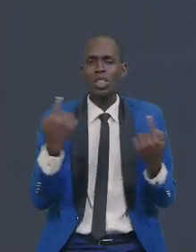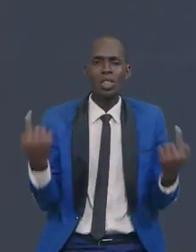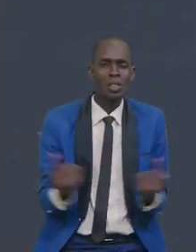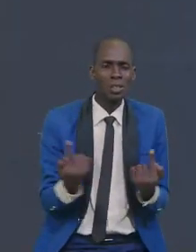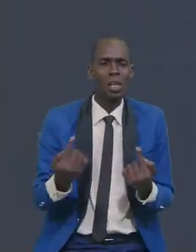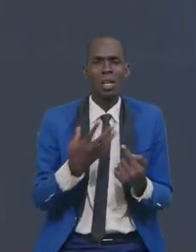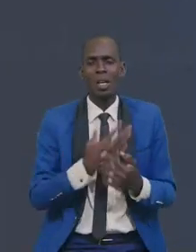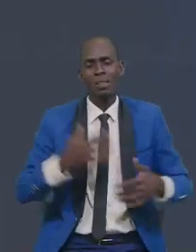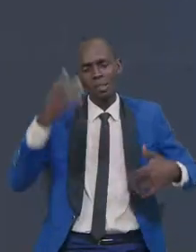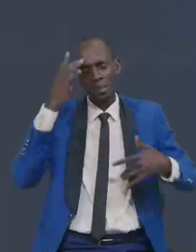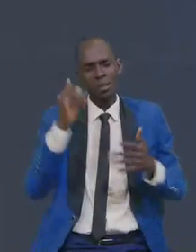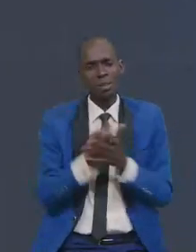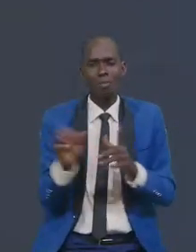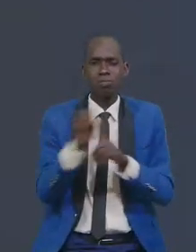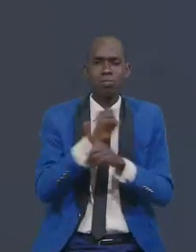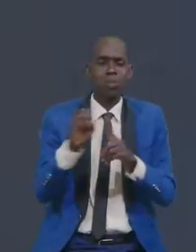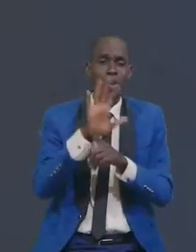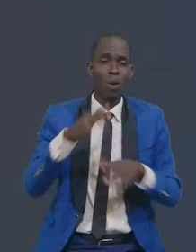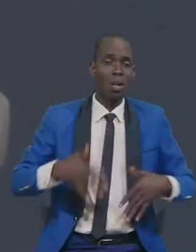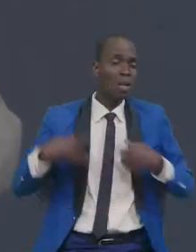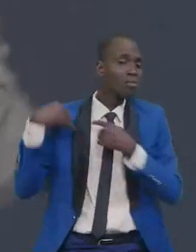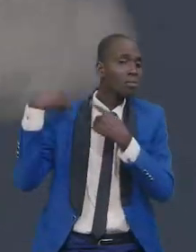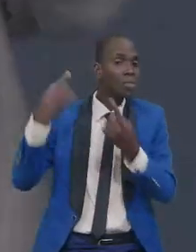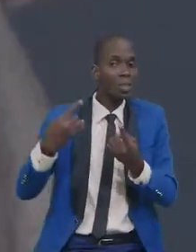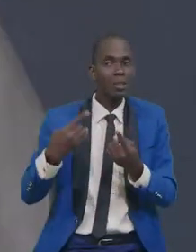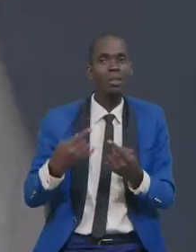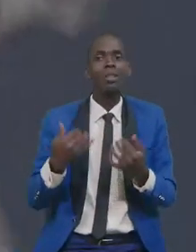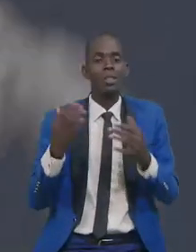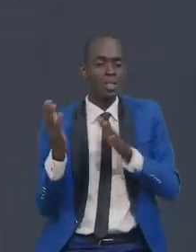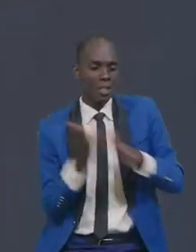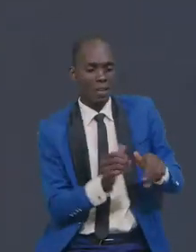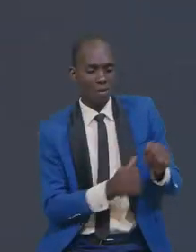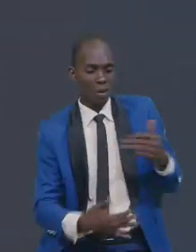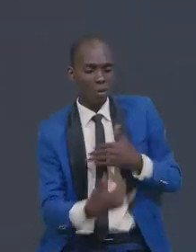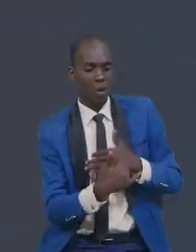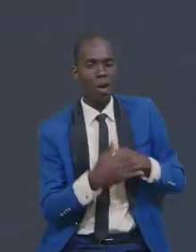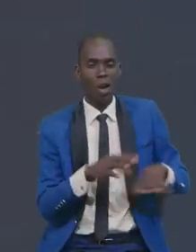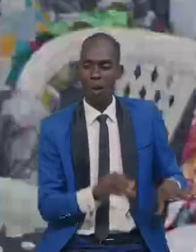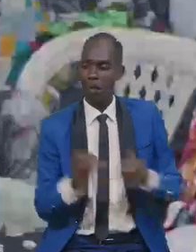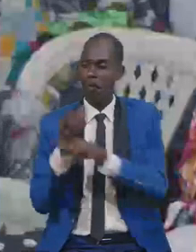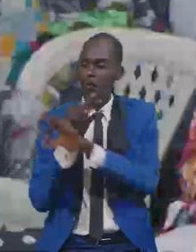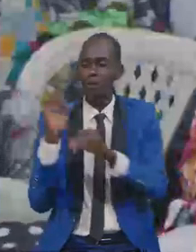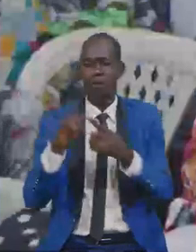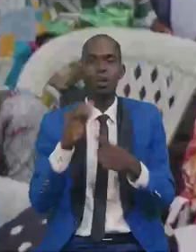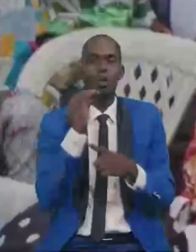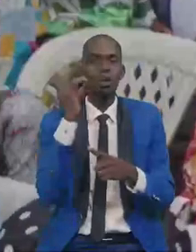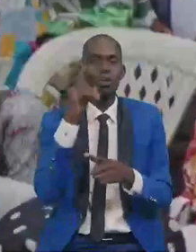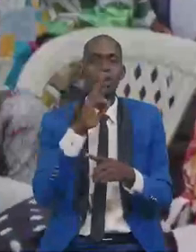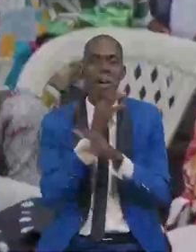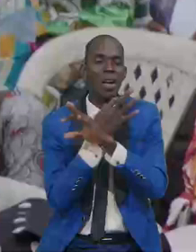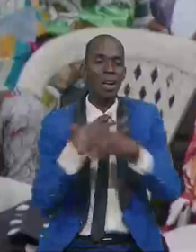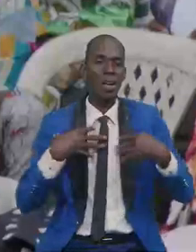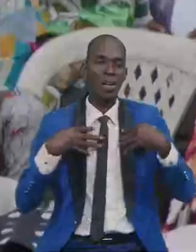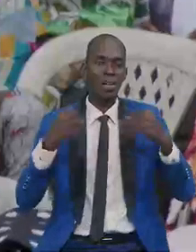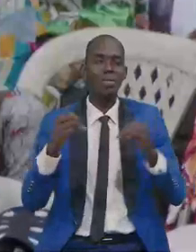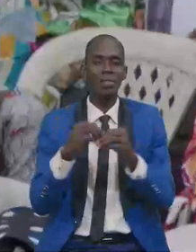tourmentent ta vie. Les choses qui torturent ta vie. Tu vas te lever et tu vas tout laisser derrière. Et tu rentreras libre et tu es